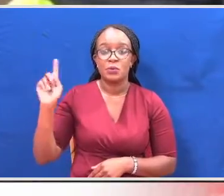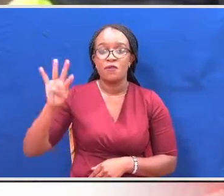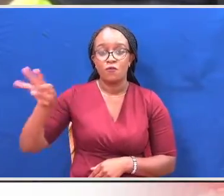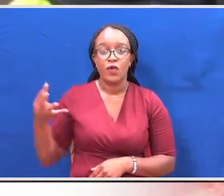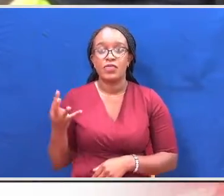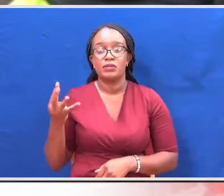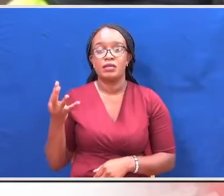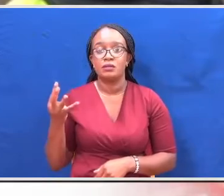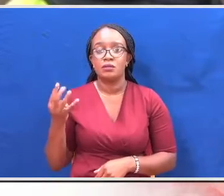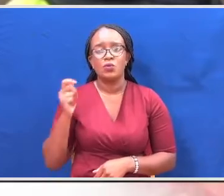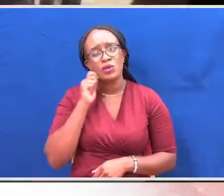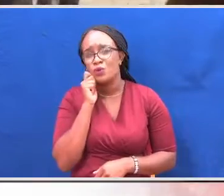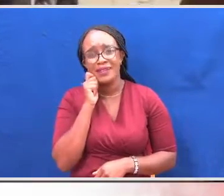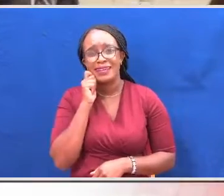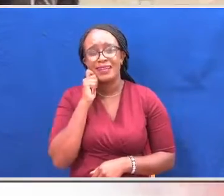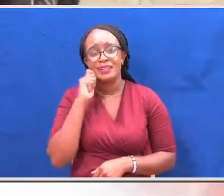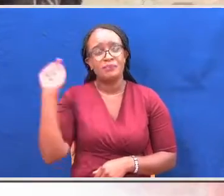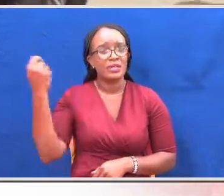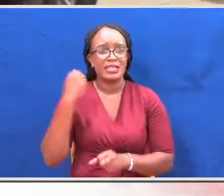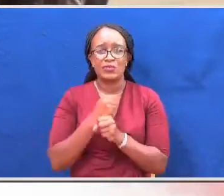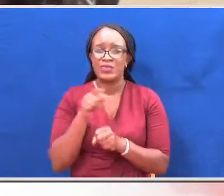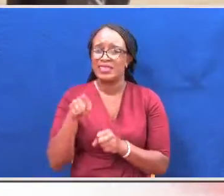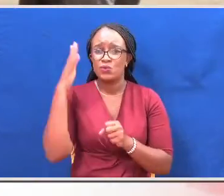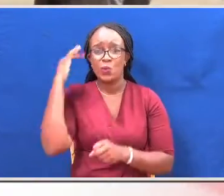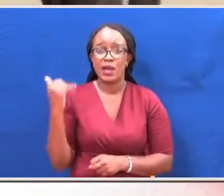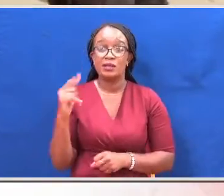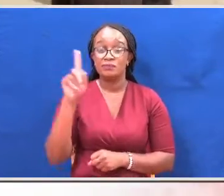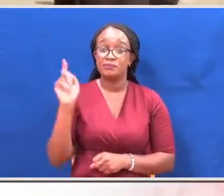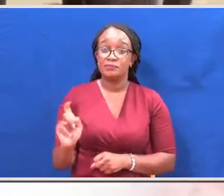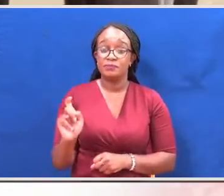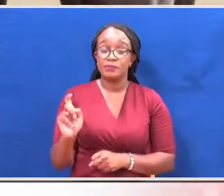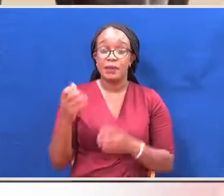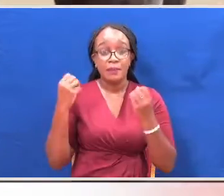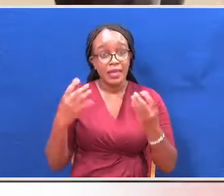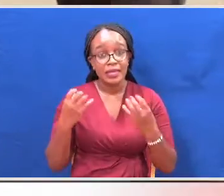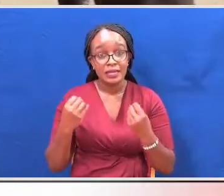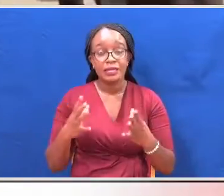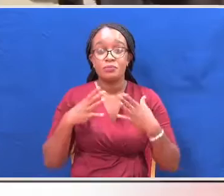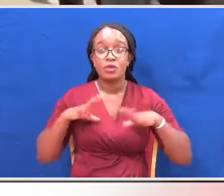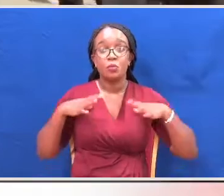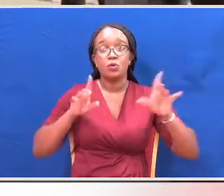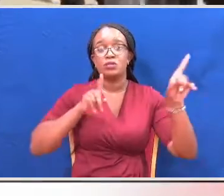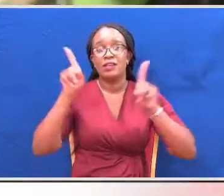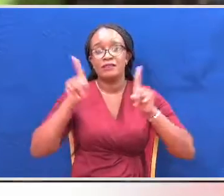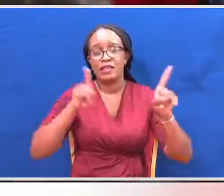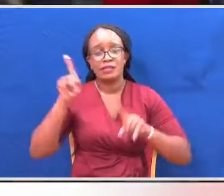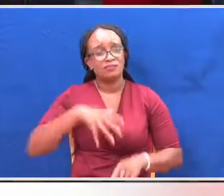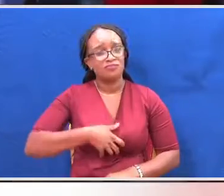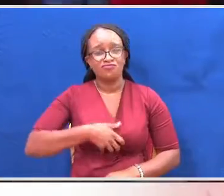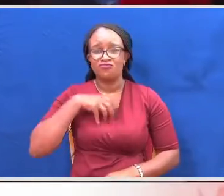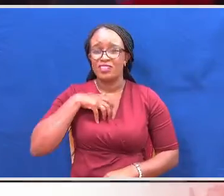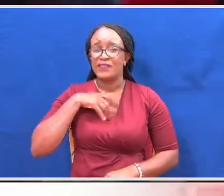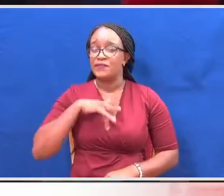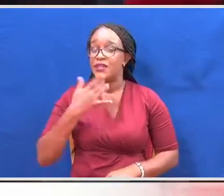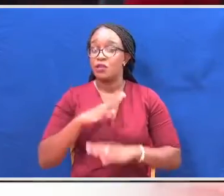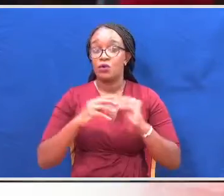mbona president anatufanyi? Wengi wa abiria wakielezea kutoridhishwa kwao na uamuzi wa dharura uliotolewa na Rais